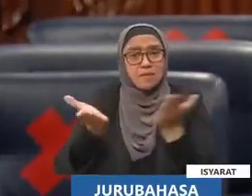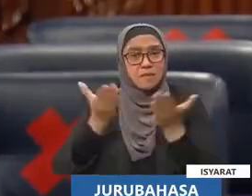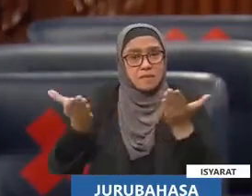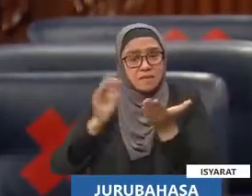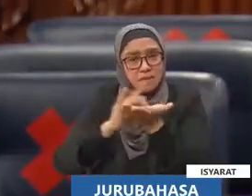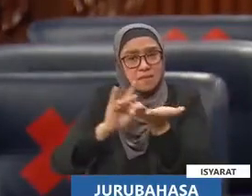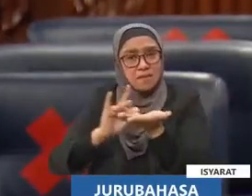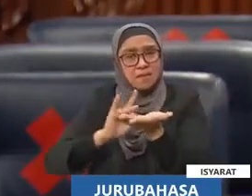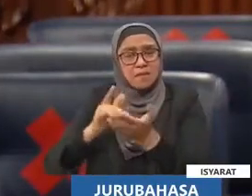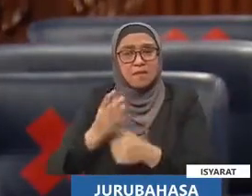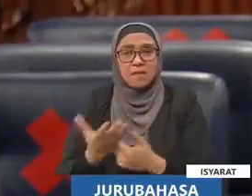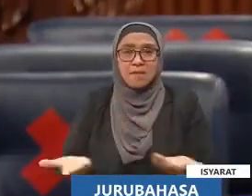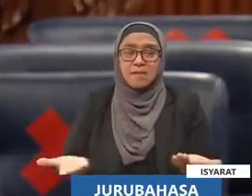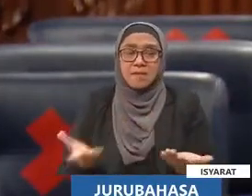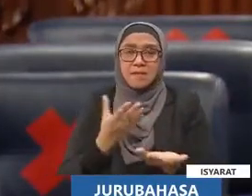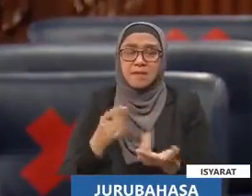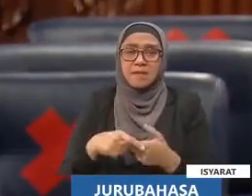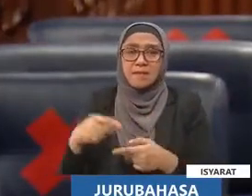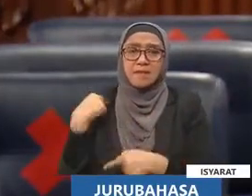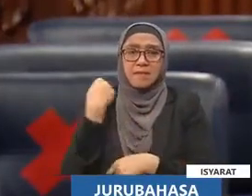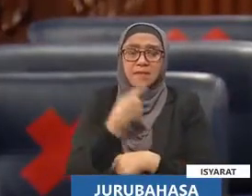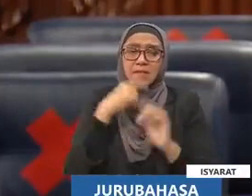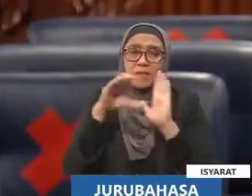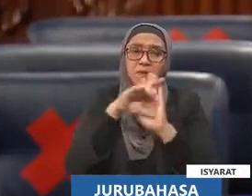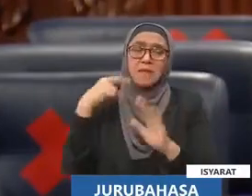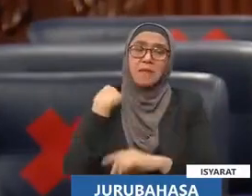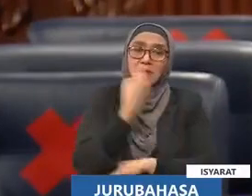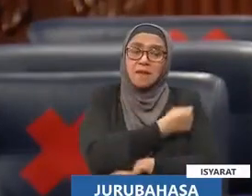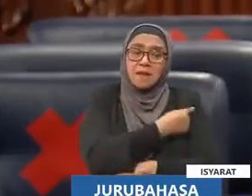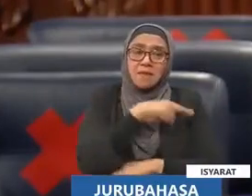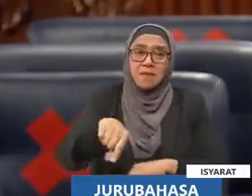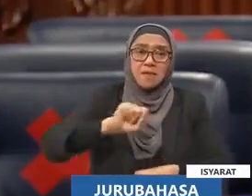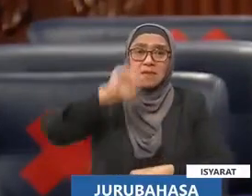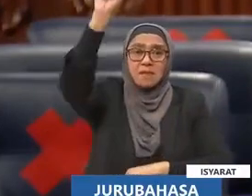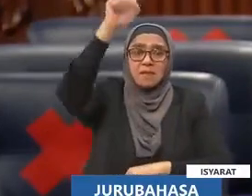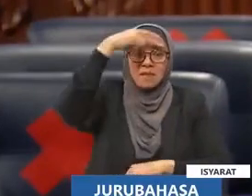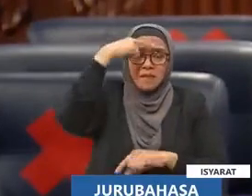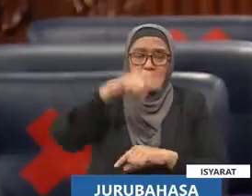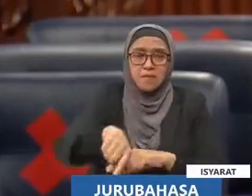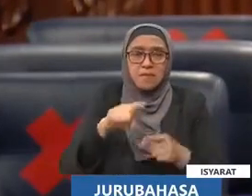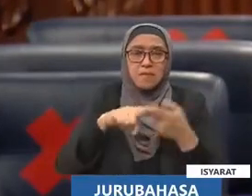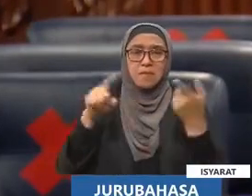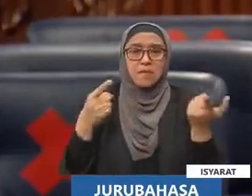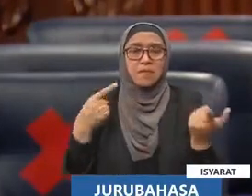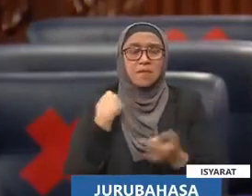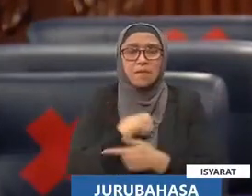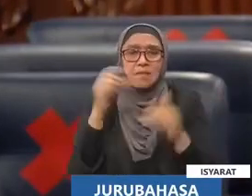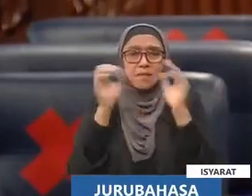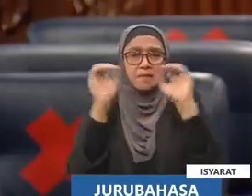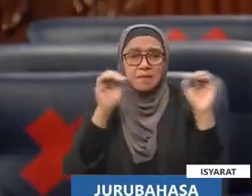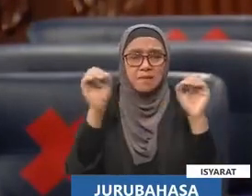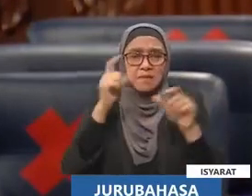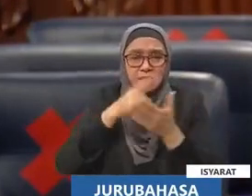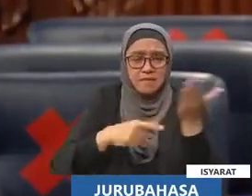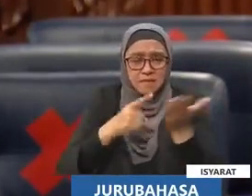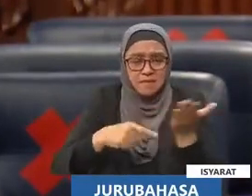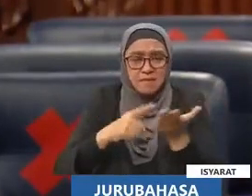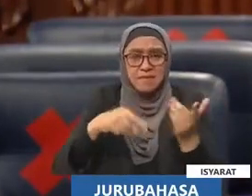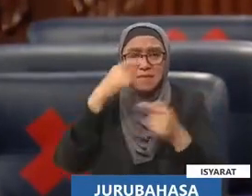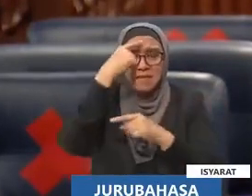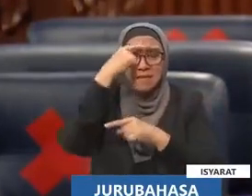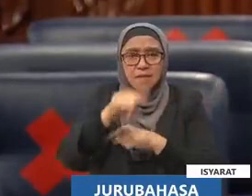di Sabah kami diatas walaupun 1 VCD Invasion qt City positron ini semoga vicomte tomografi